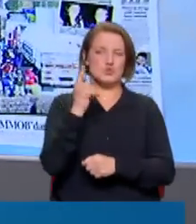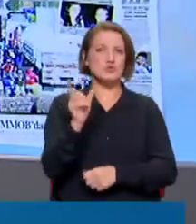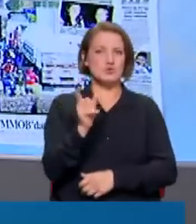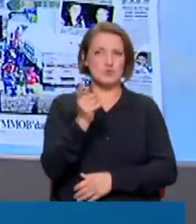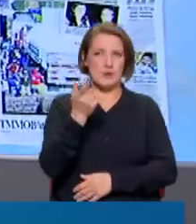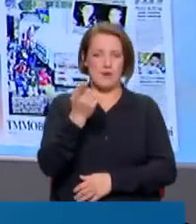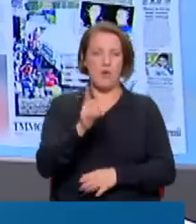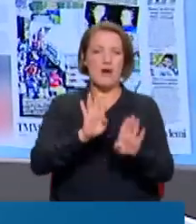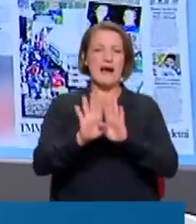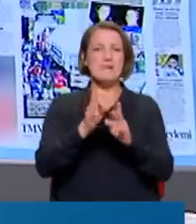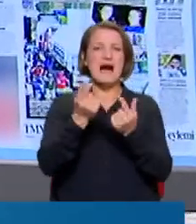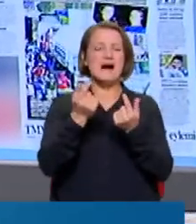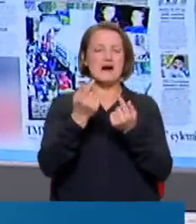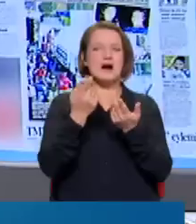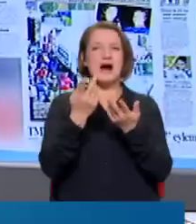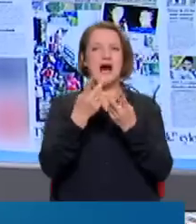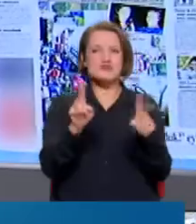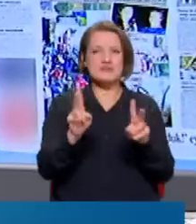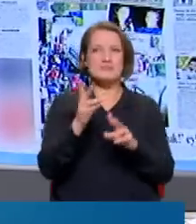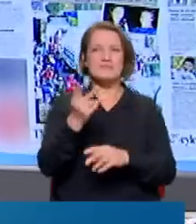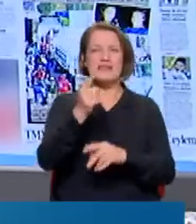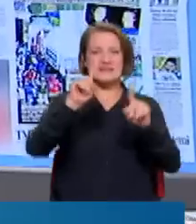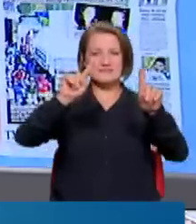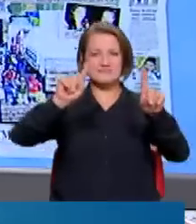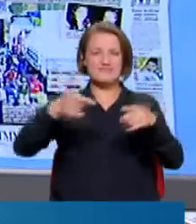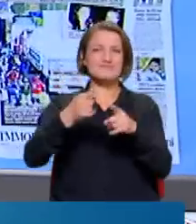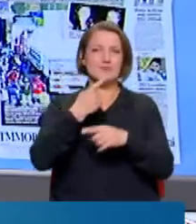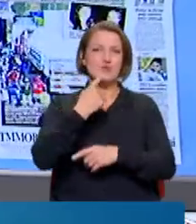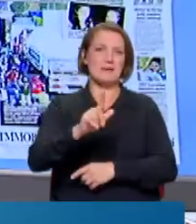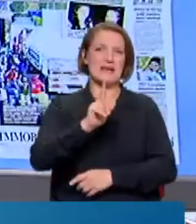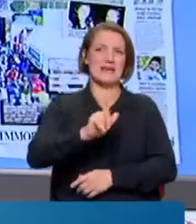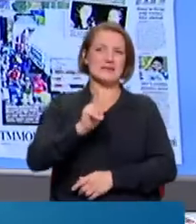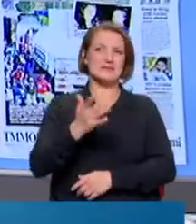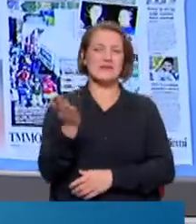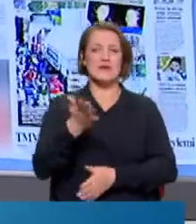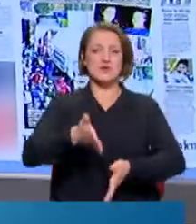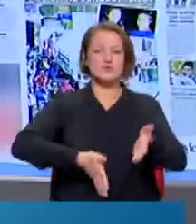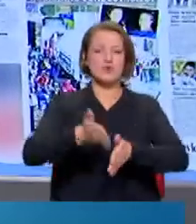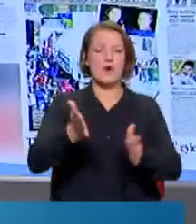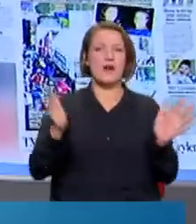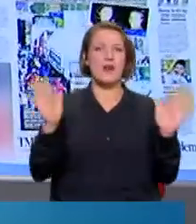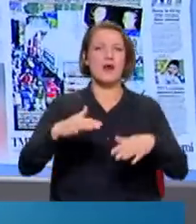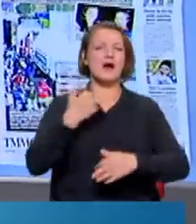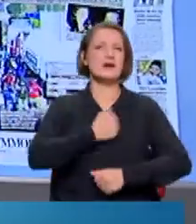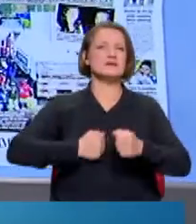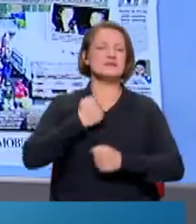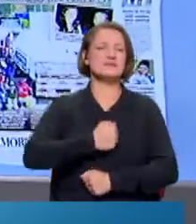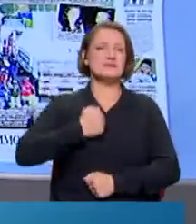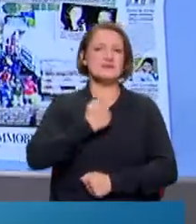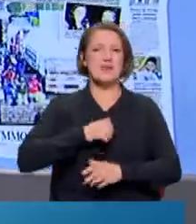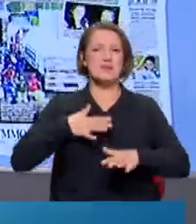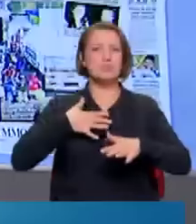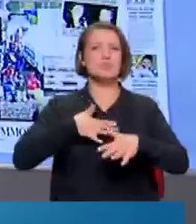de olsa o Kapı açıldı Bir nevi tırnak içerisinde söylemek gerekirse sokaklara dökülüp öfkeyle tepki